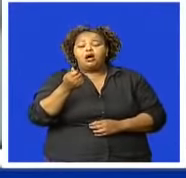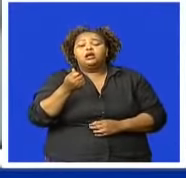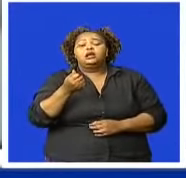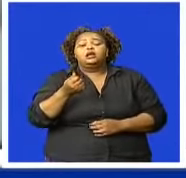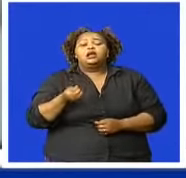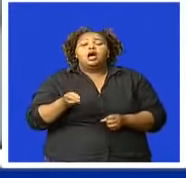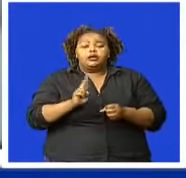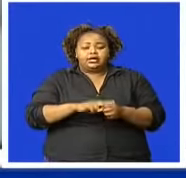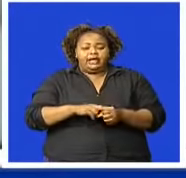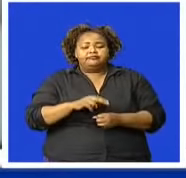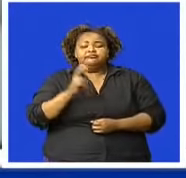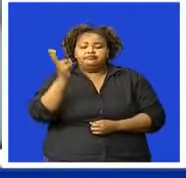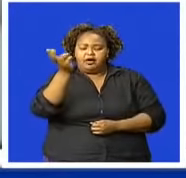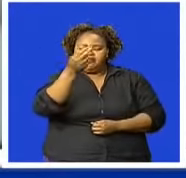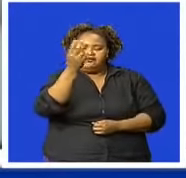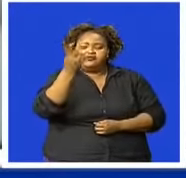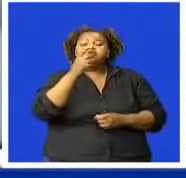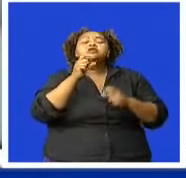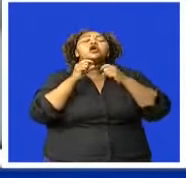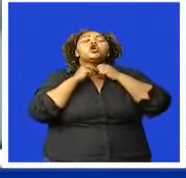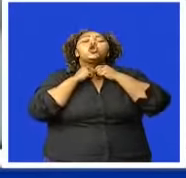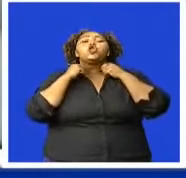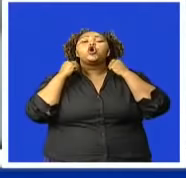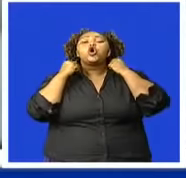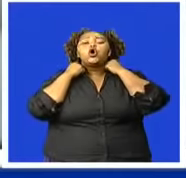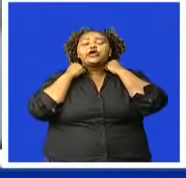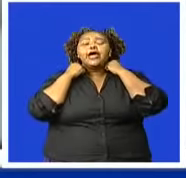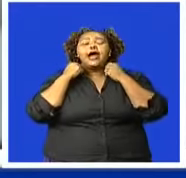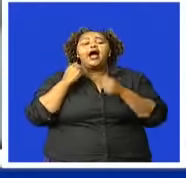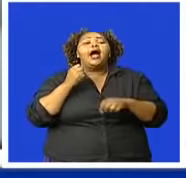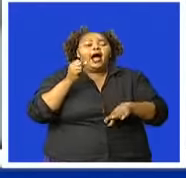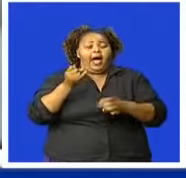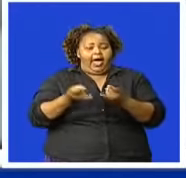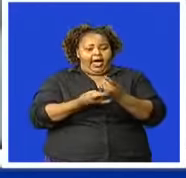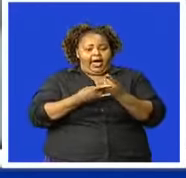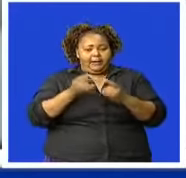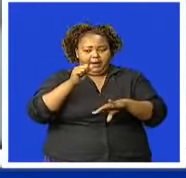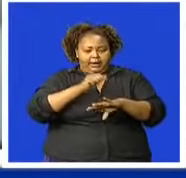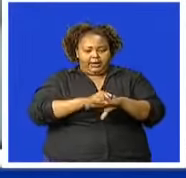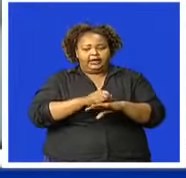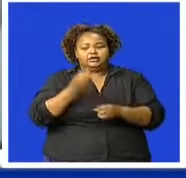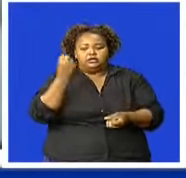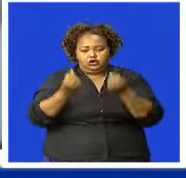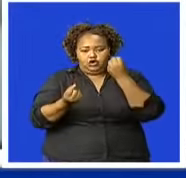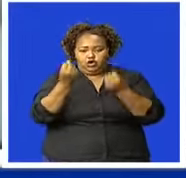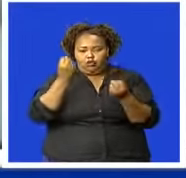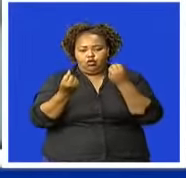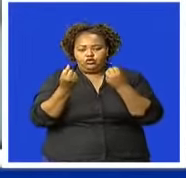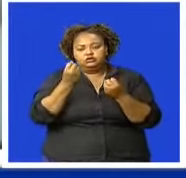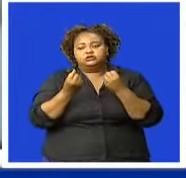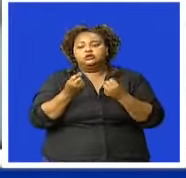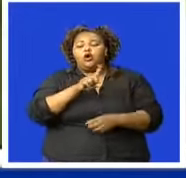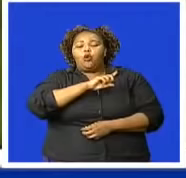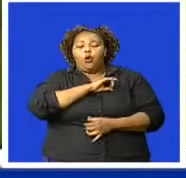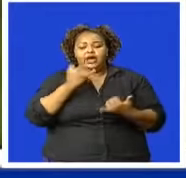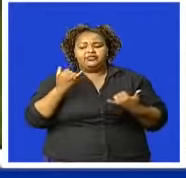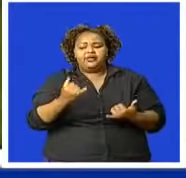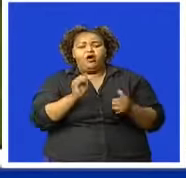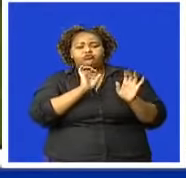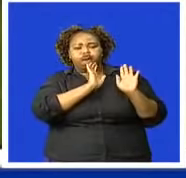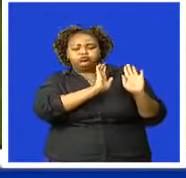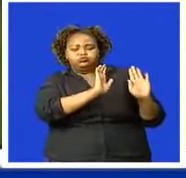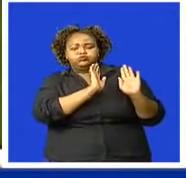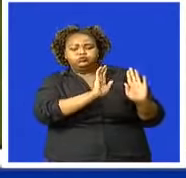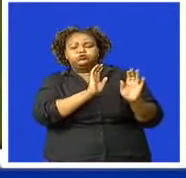ke bafune loyo longamane asithe labantwana ukuthi mane ukukhulumiseke ngalenkani wabo sebangakhona khona nyana.